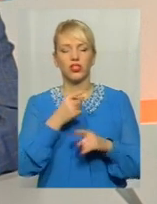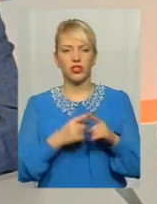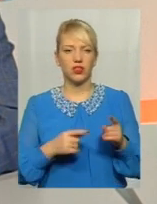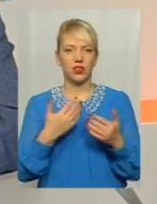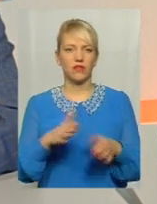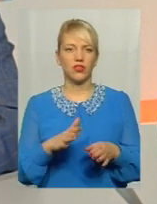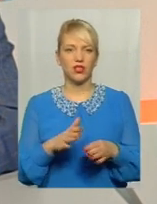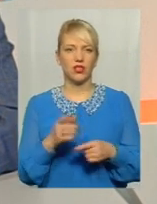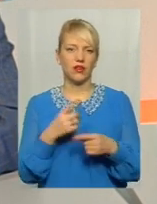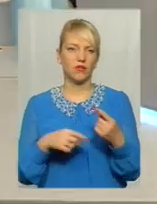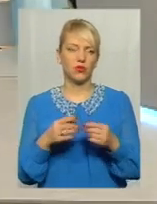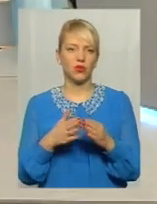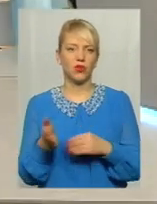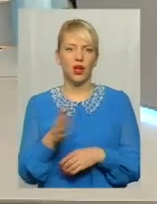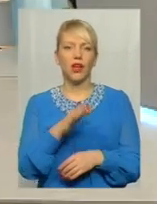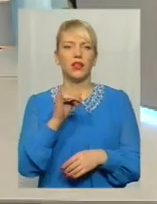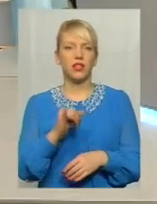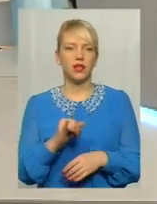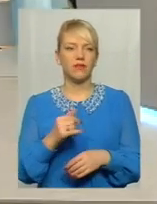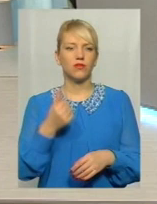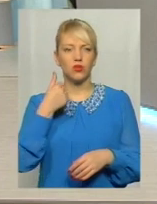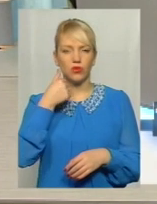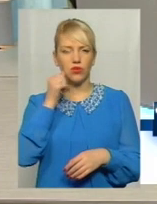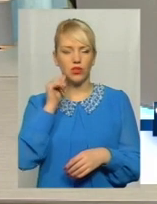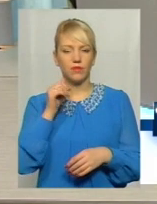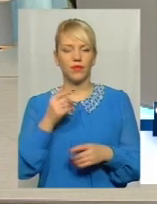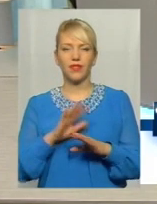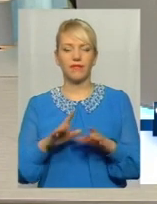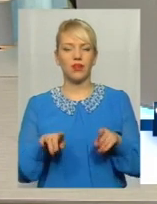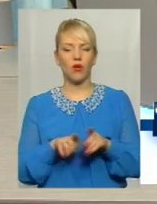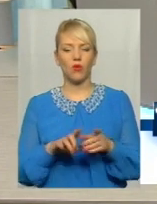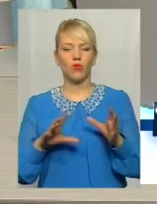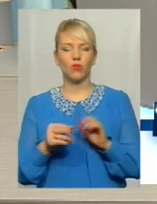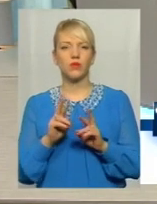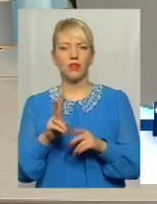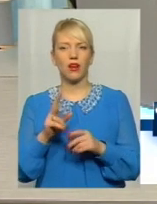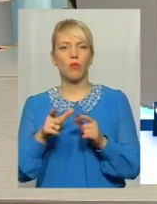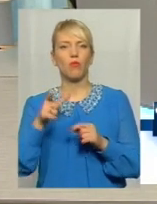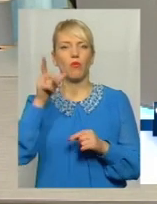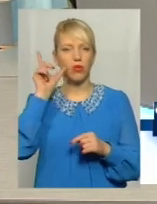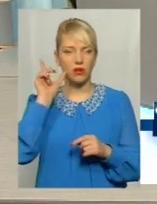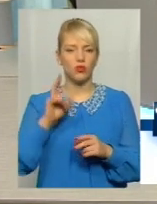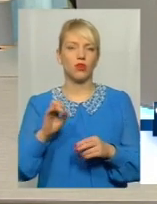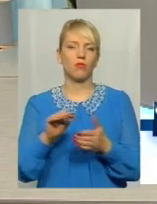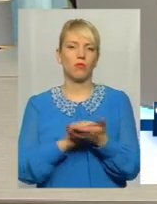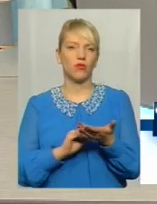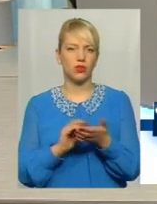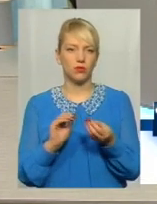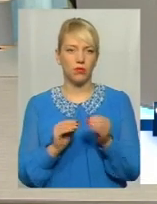відверто кажучи. Вчора не в такому обсязі, як позавчора, але проблема повторилася. Сьогодні